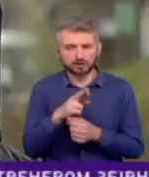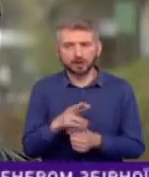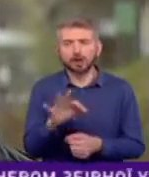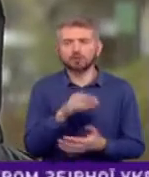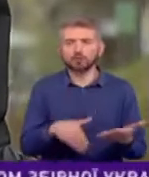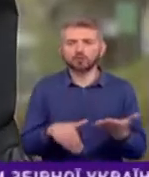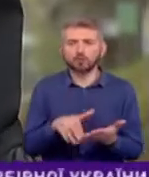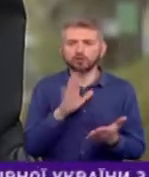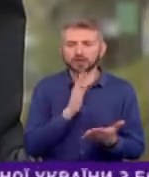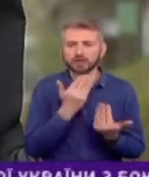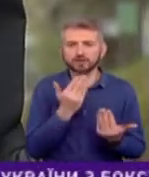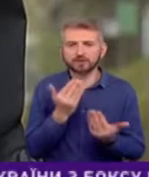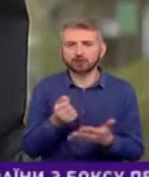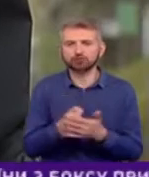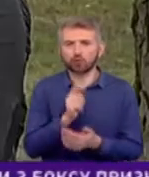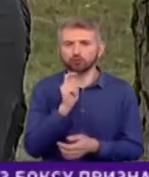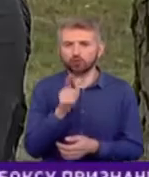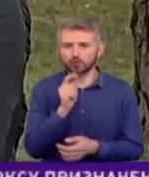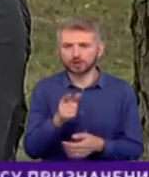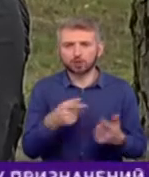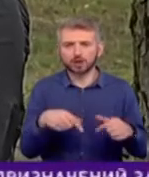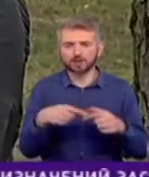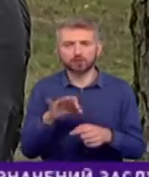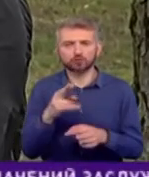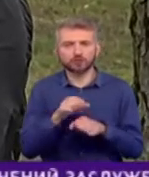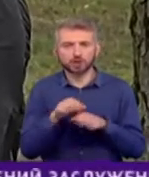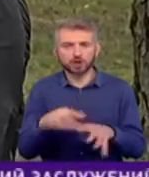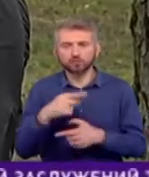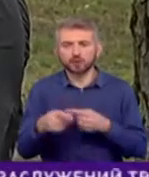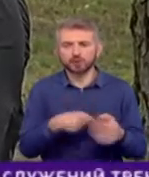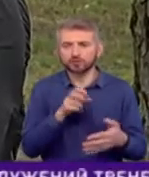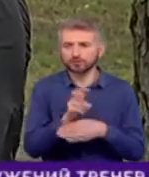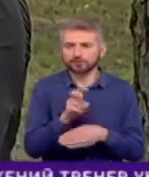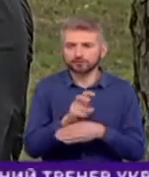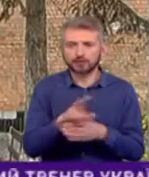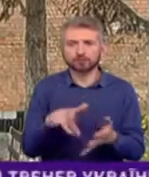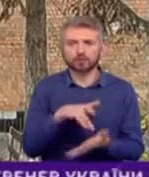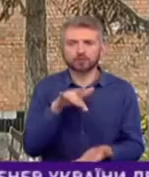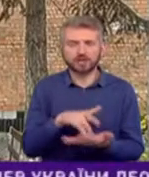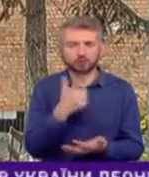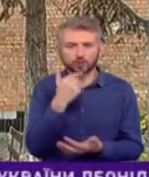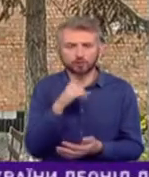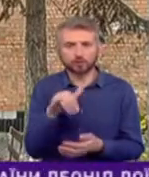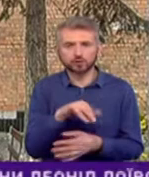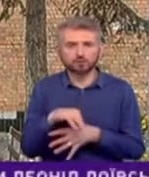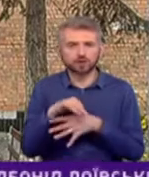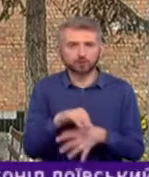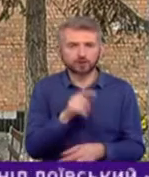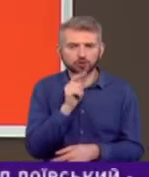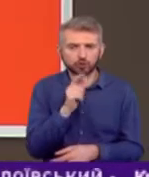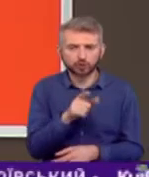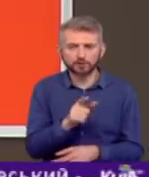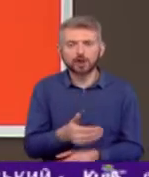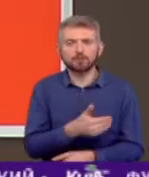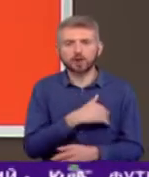допомогу жінка зверталась до донорських організацій та соцмереж. Постійно оббиває поріг міського центру крові, куди приводить донорів. Однак